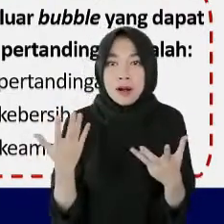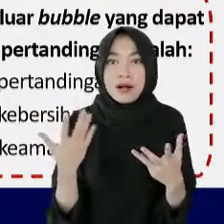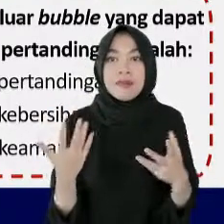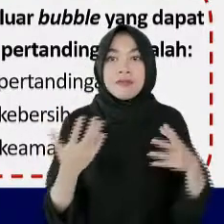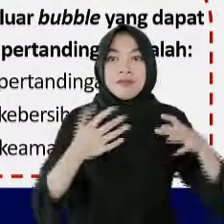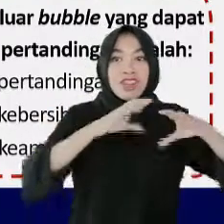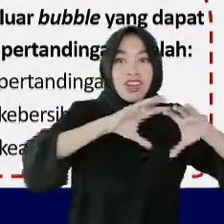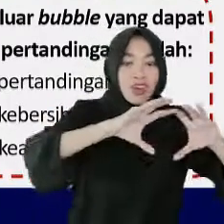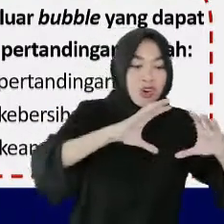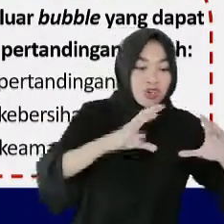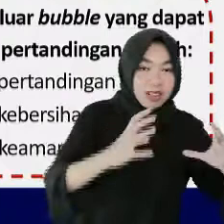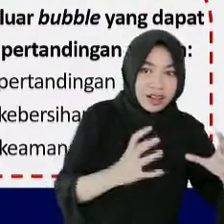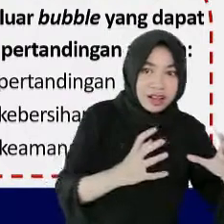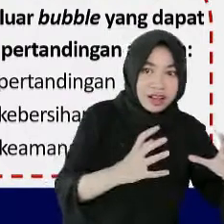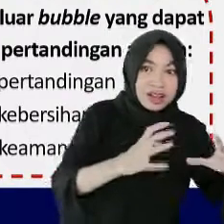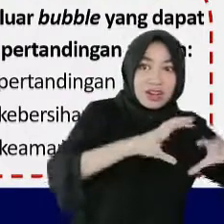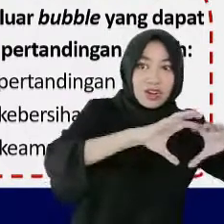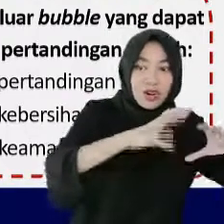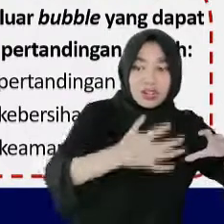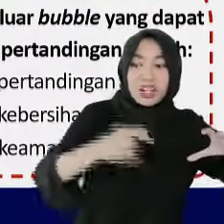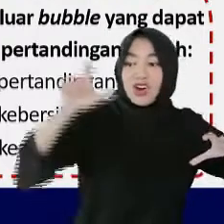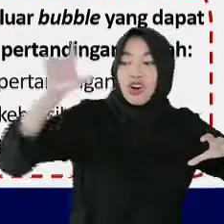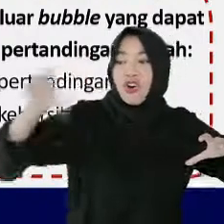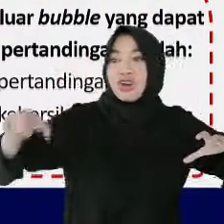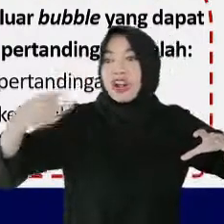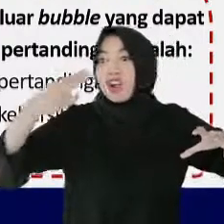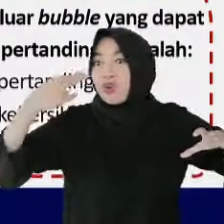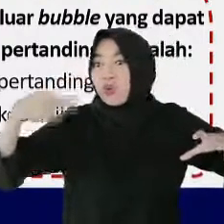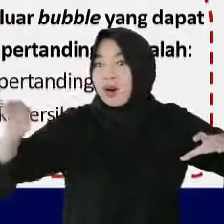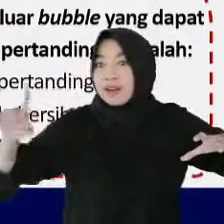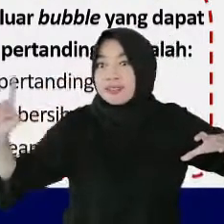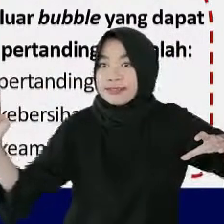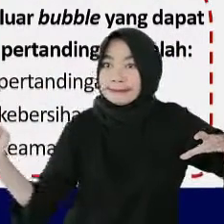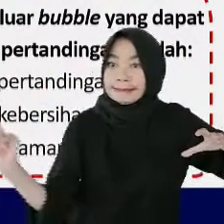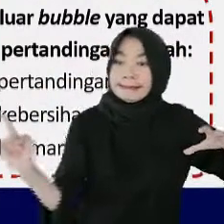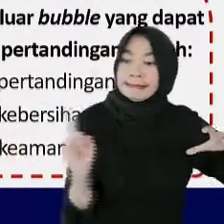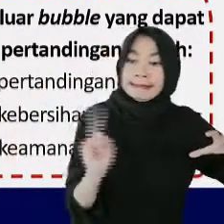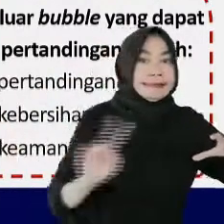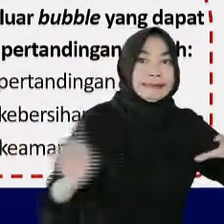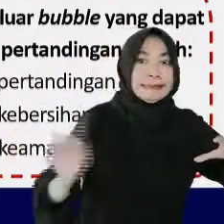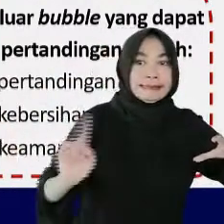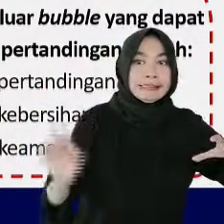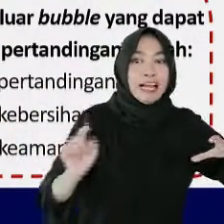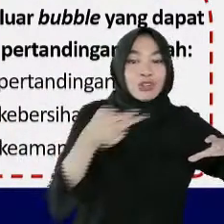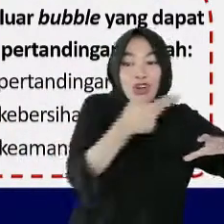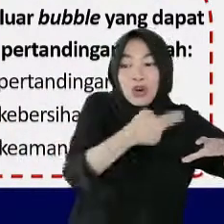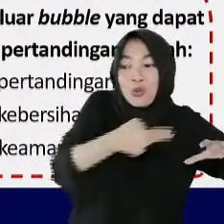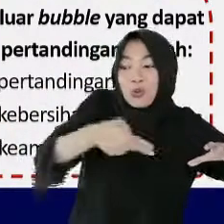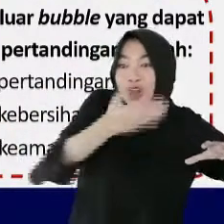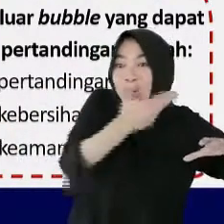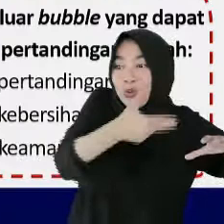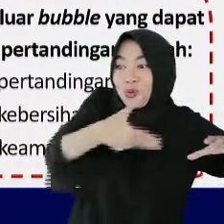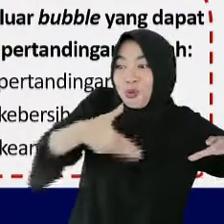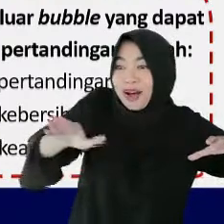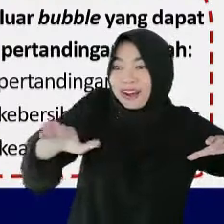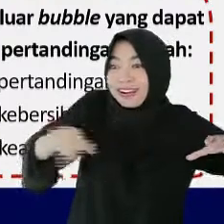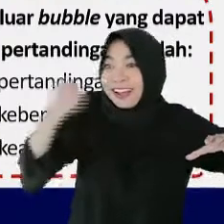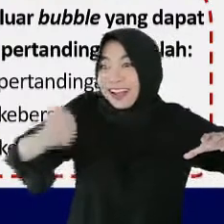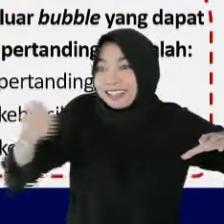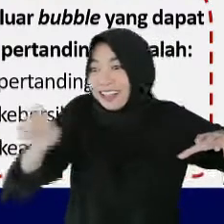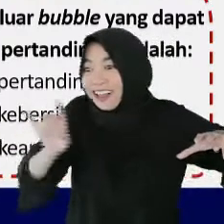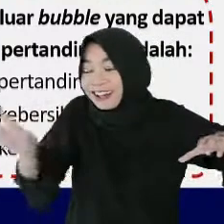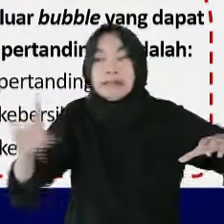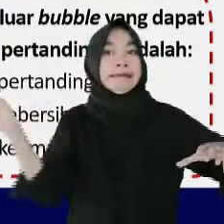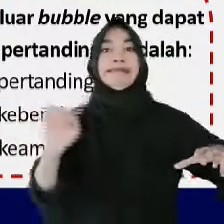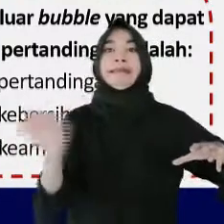tidak diperkenankan untuk melakukan kegiatan di luar rencana tivitas yang sudah ditentukan jadi dengan sistem Babel ini